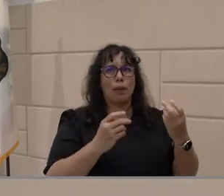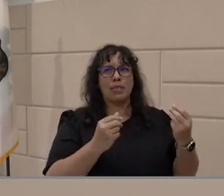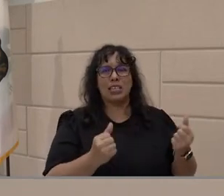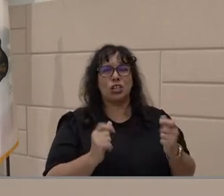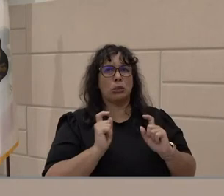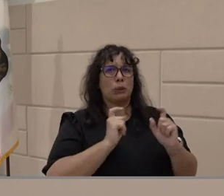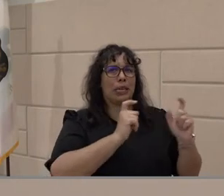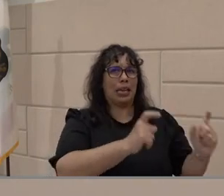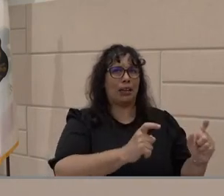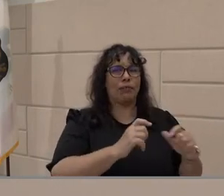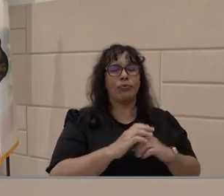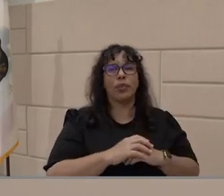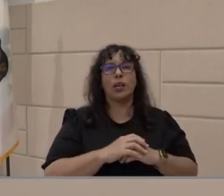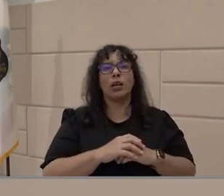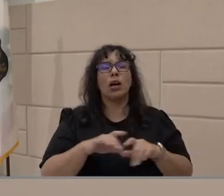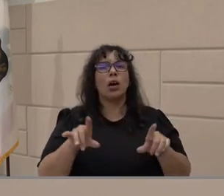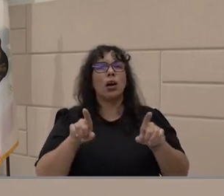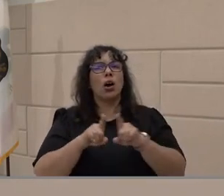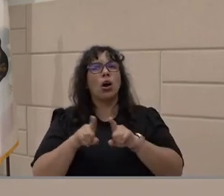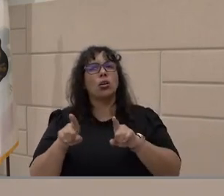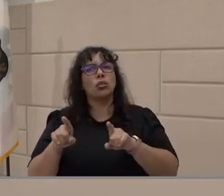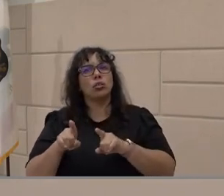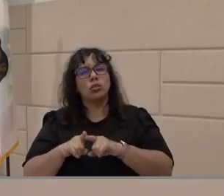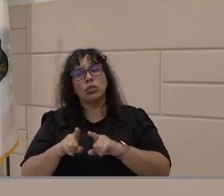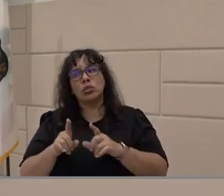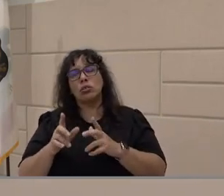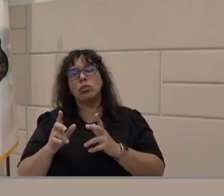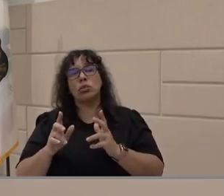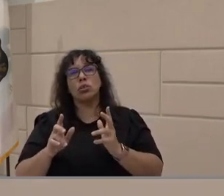សម្ភារៈបង្ហាត់សិក្សាផ្សេងផ្សេង